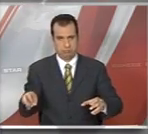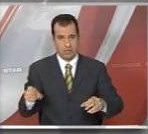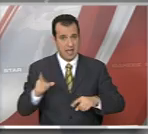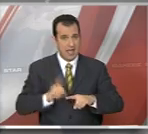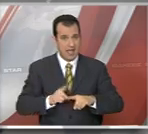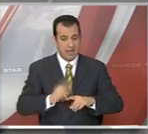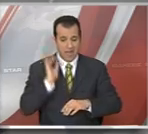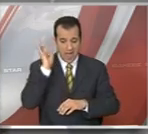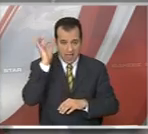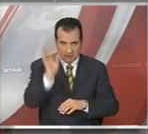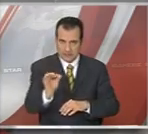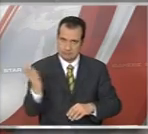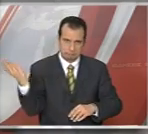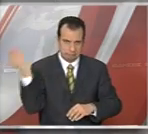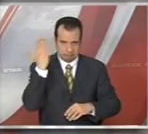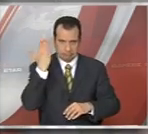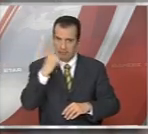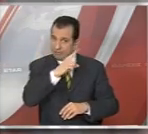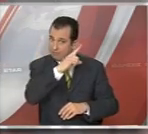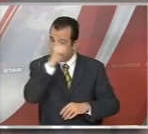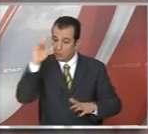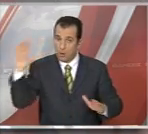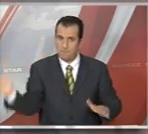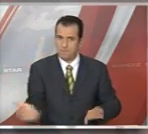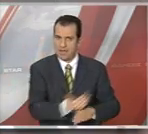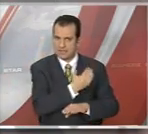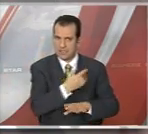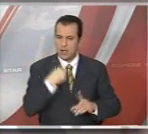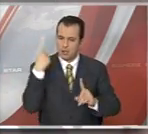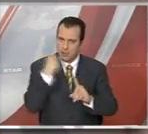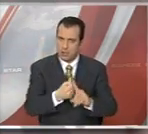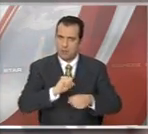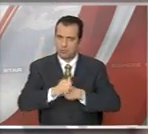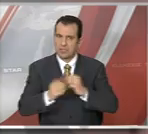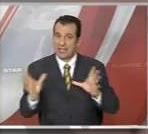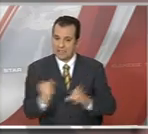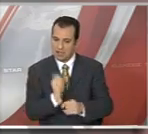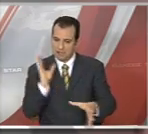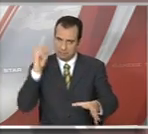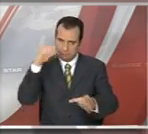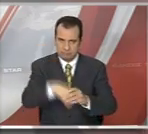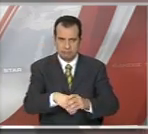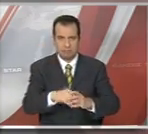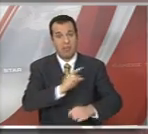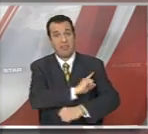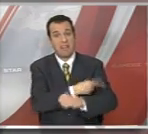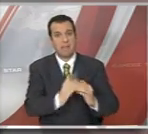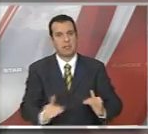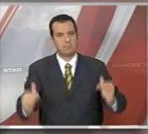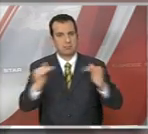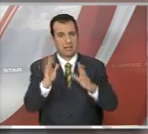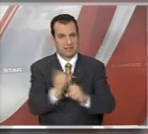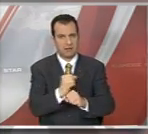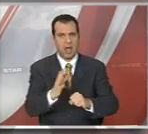κόστος εκεί η ελλάδα έγινε αποδεκτή μετά μεγάλου αγώνα και μπήκε στους μεγάλους της ευρώπης αν βγούμε μέσα σε μια